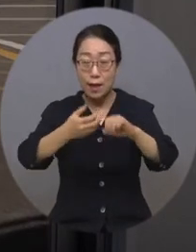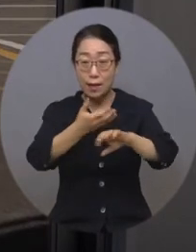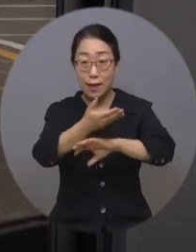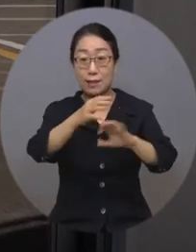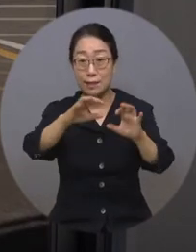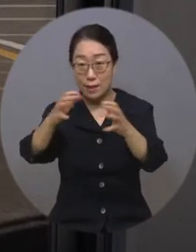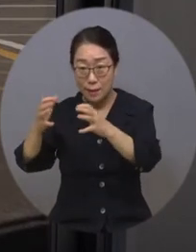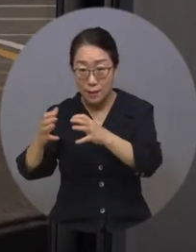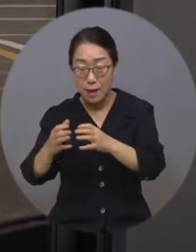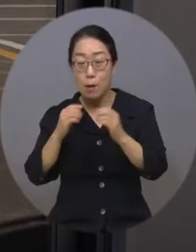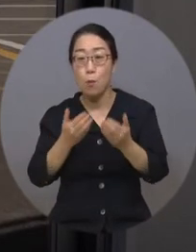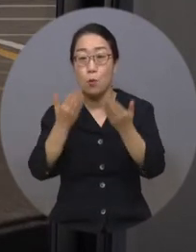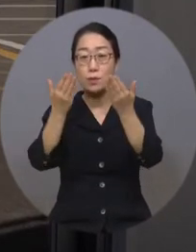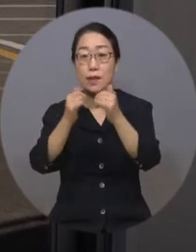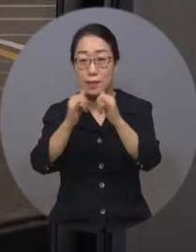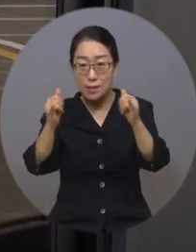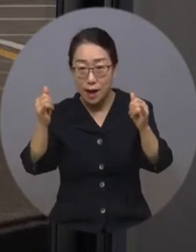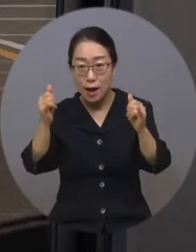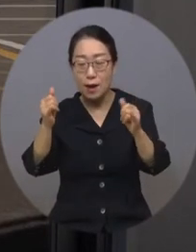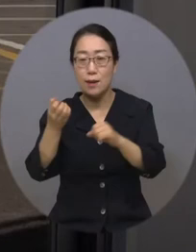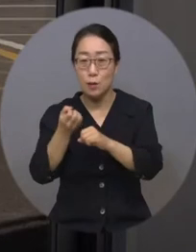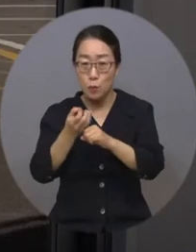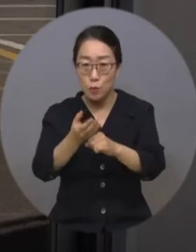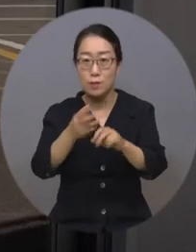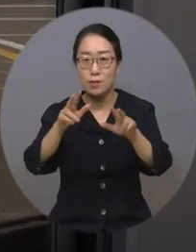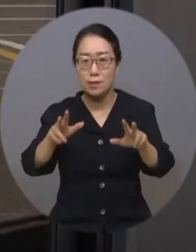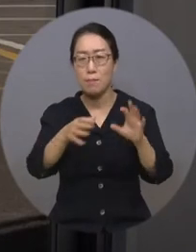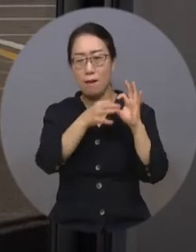향한 봉사자들을 통해 지금 이